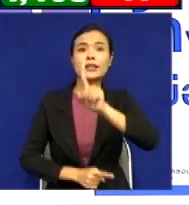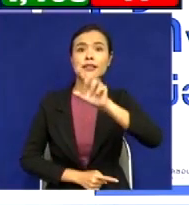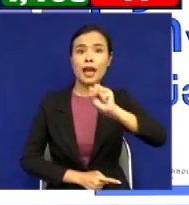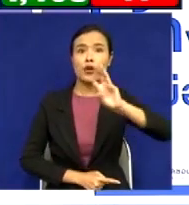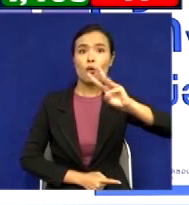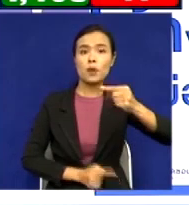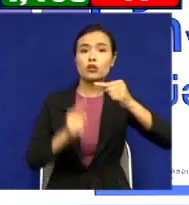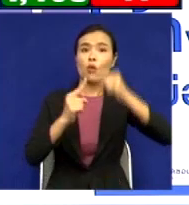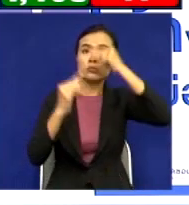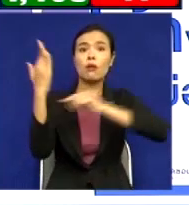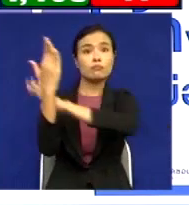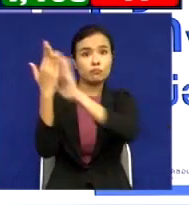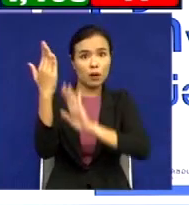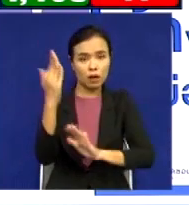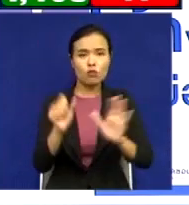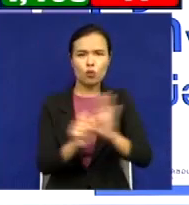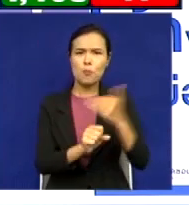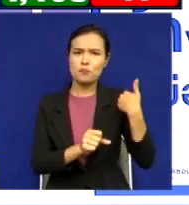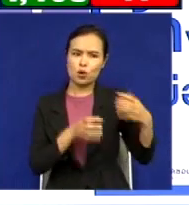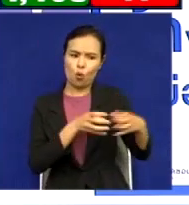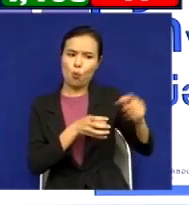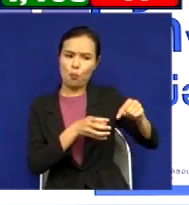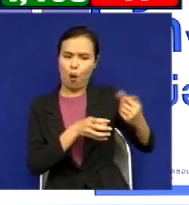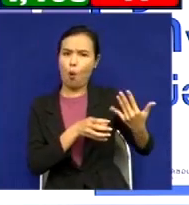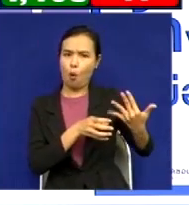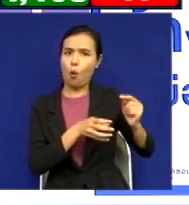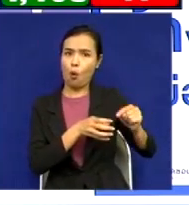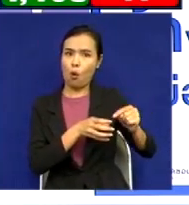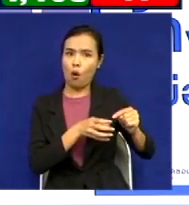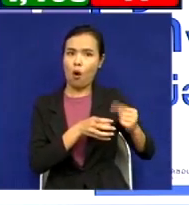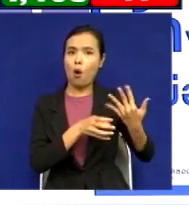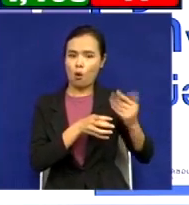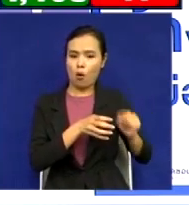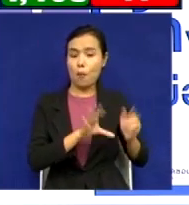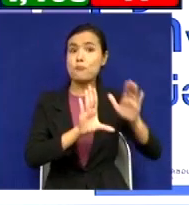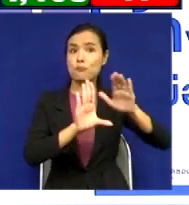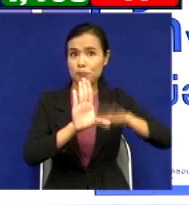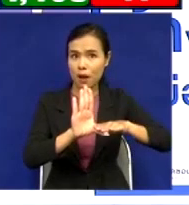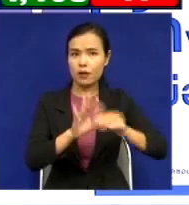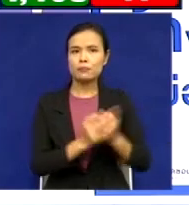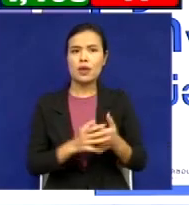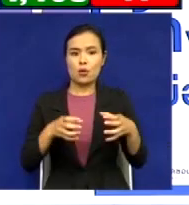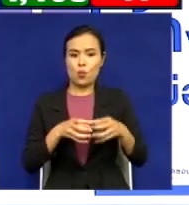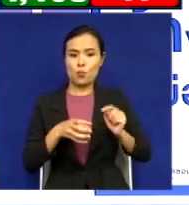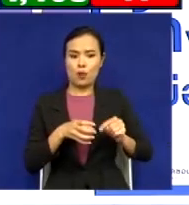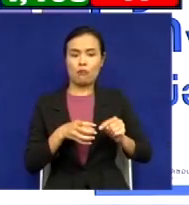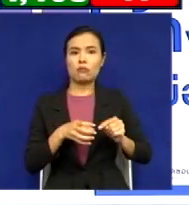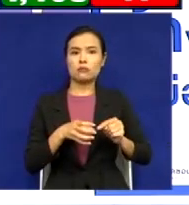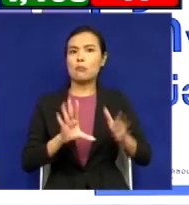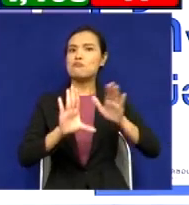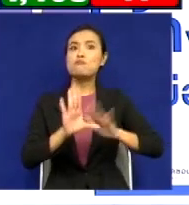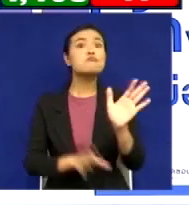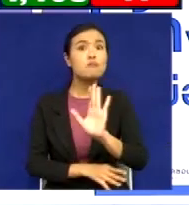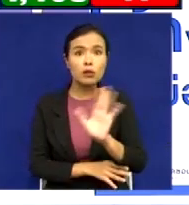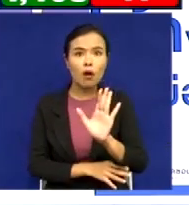หนึ่งซึ่งอาจจะอยู่ในระหว่างการมาขึ้นทะเบียนนะครับและอีกจำนวนหนึ่งก็คือว่าไม่จำเป็นต้องมาขึ้นทะเบียน